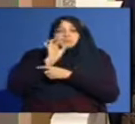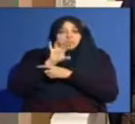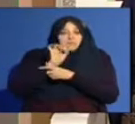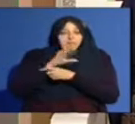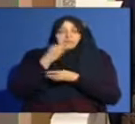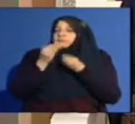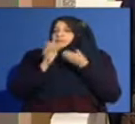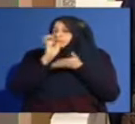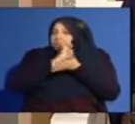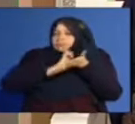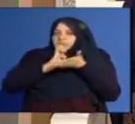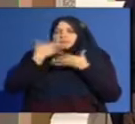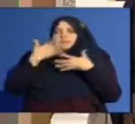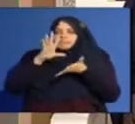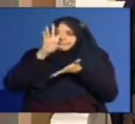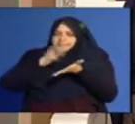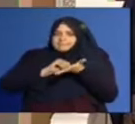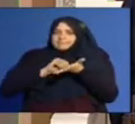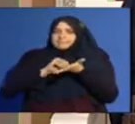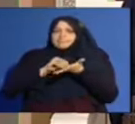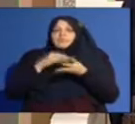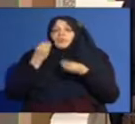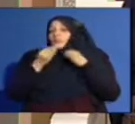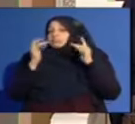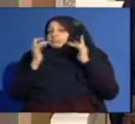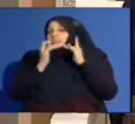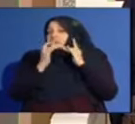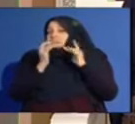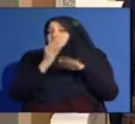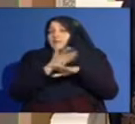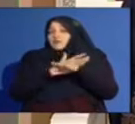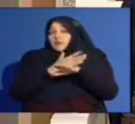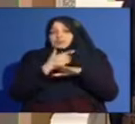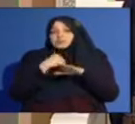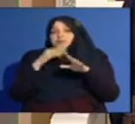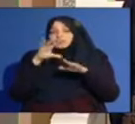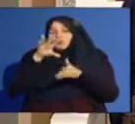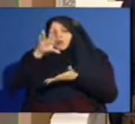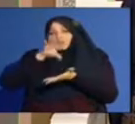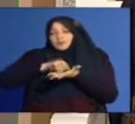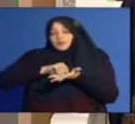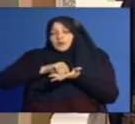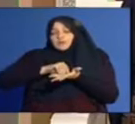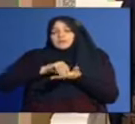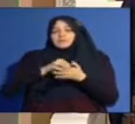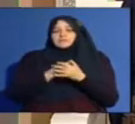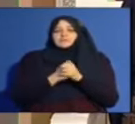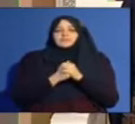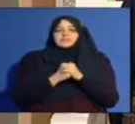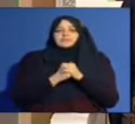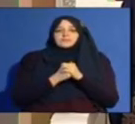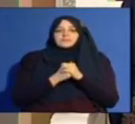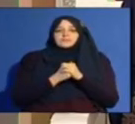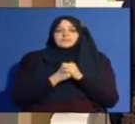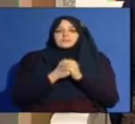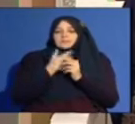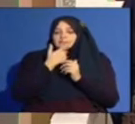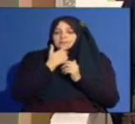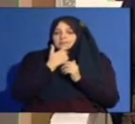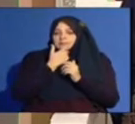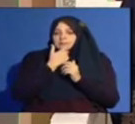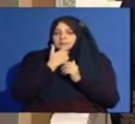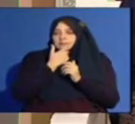أو الإلكتروني أو عن طريق اتصالاتكم من ديار الغربة لبرنامج والصلح خير، والبداية تكون